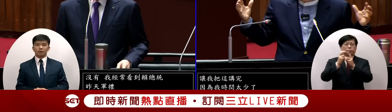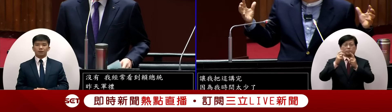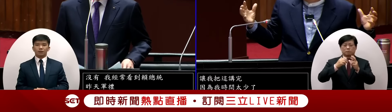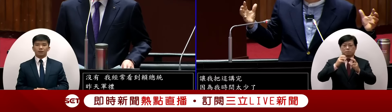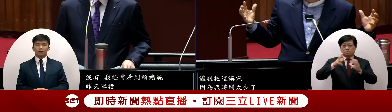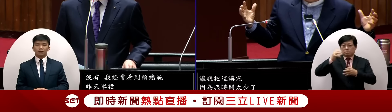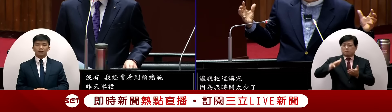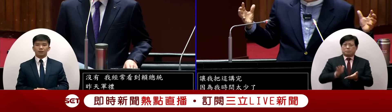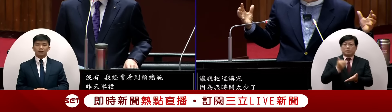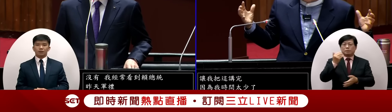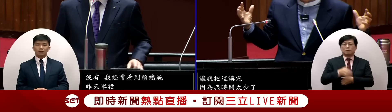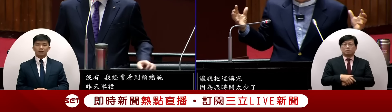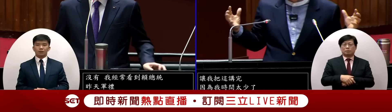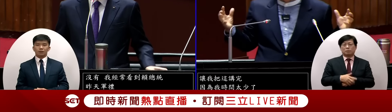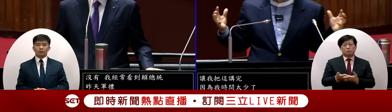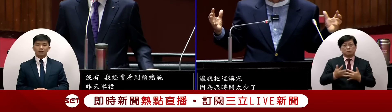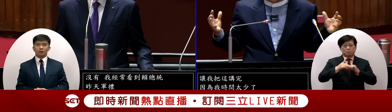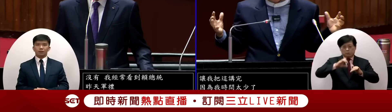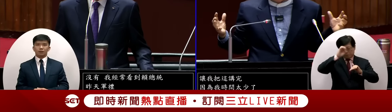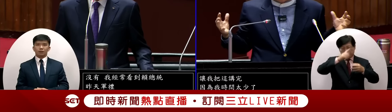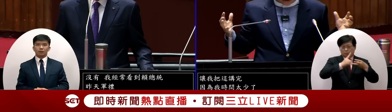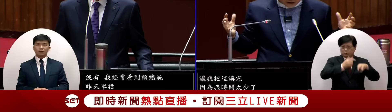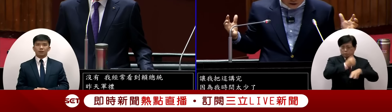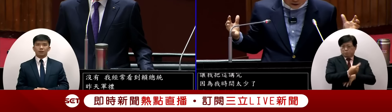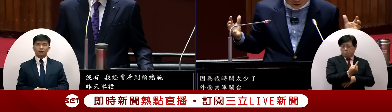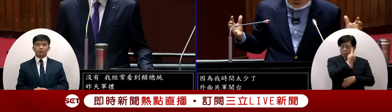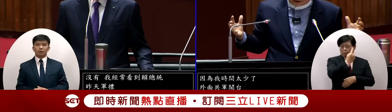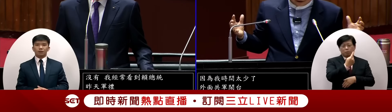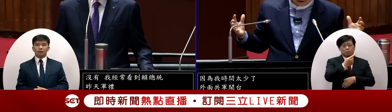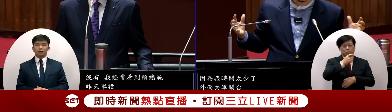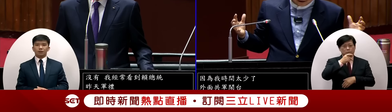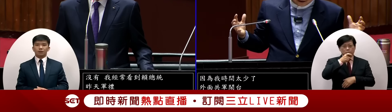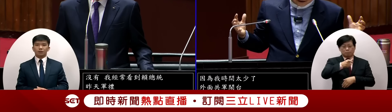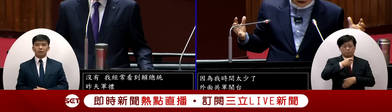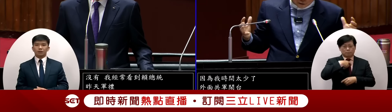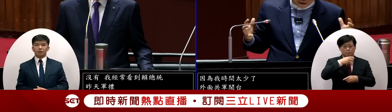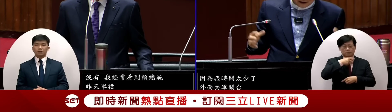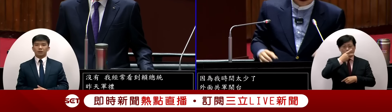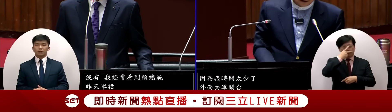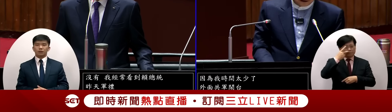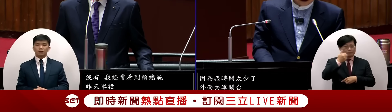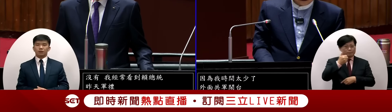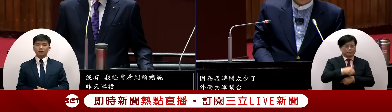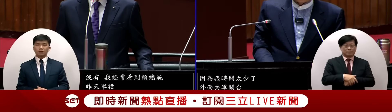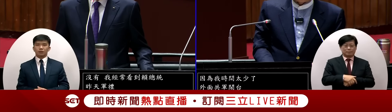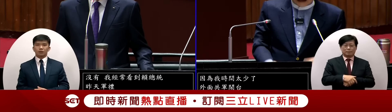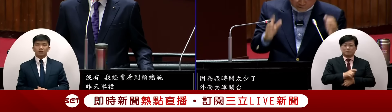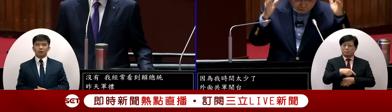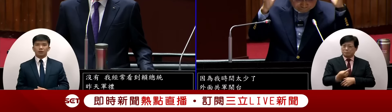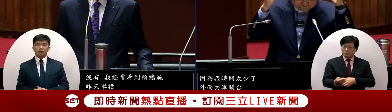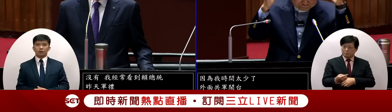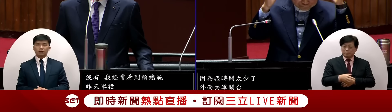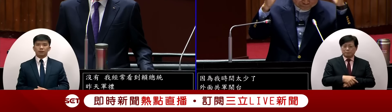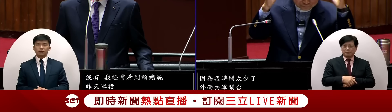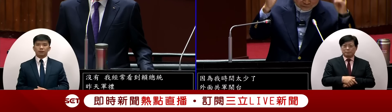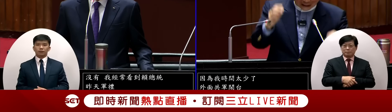见了。只见了民进党的主席叫赖清德，结果呢？